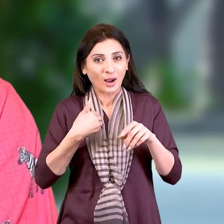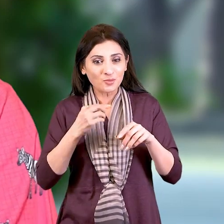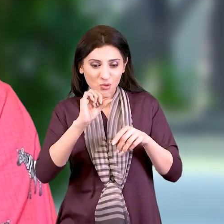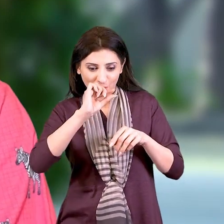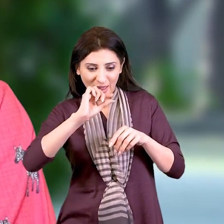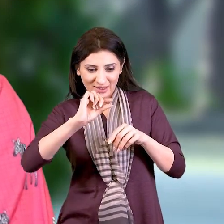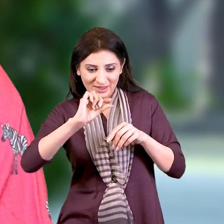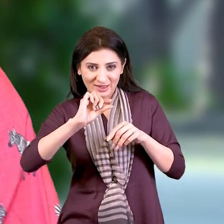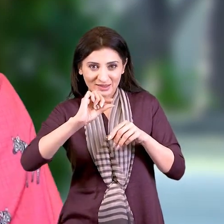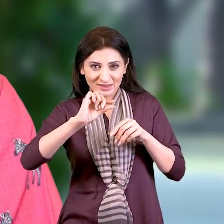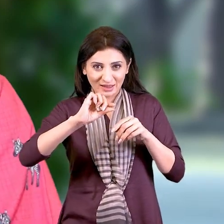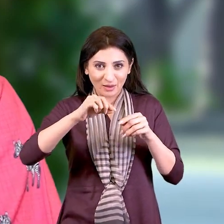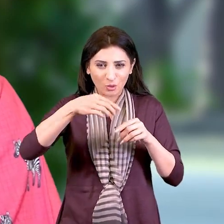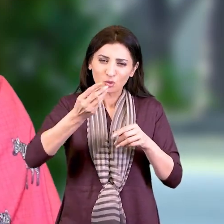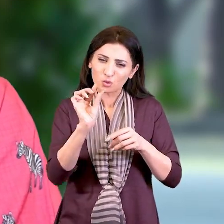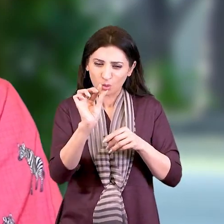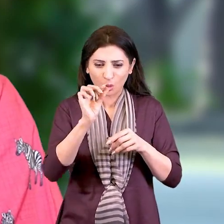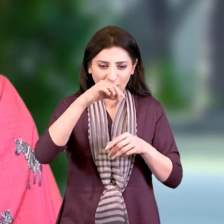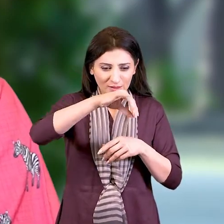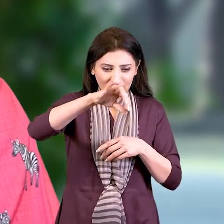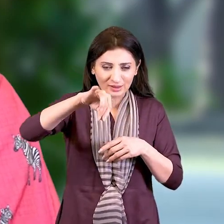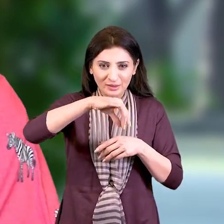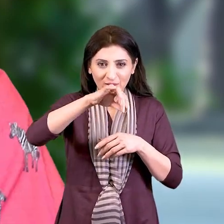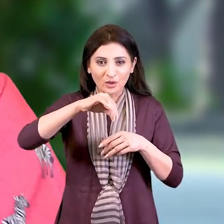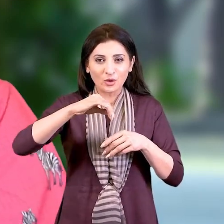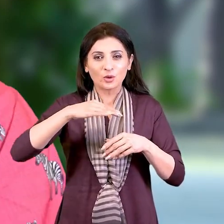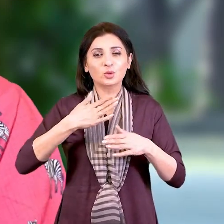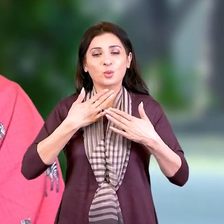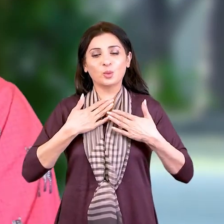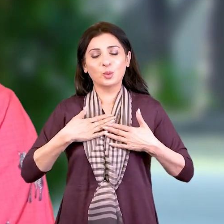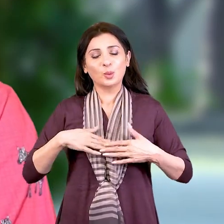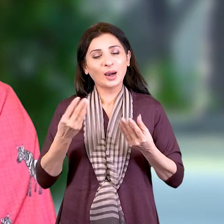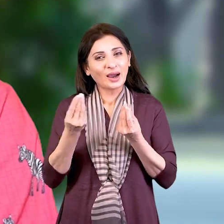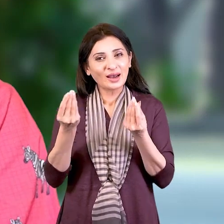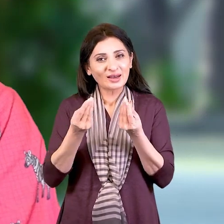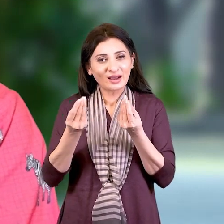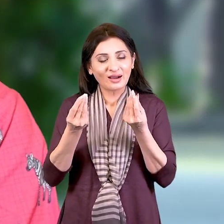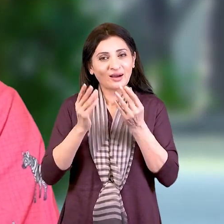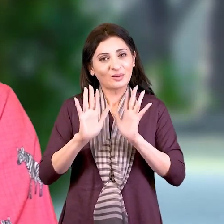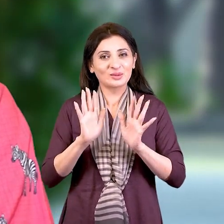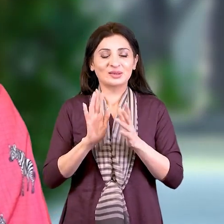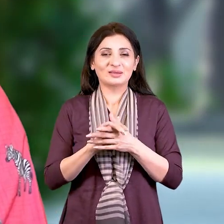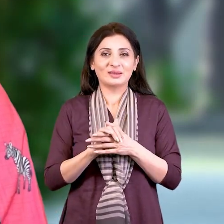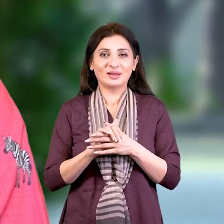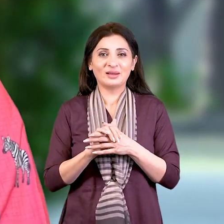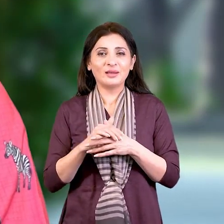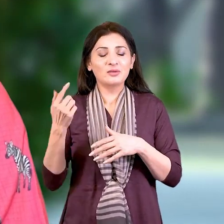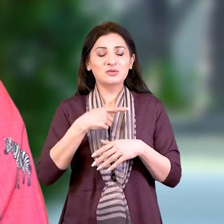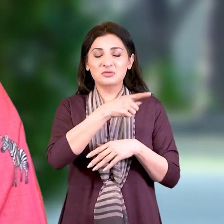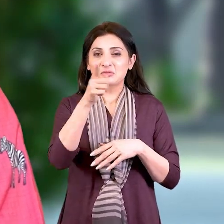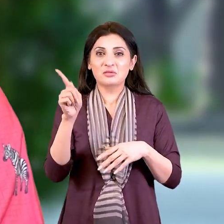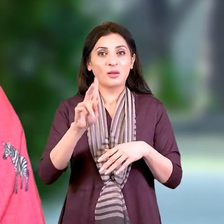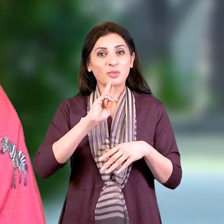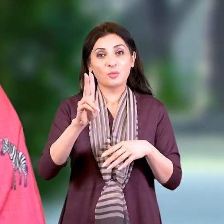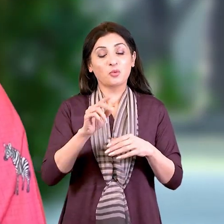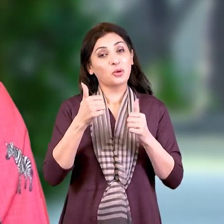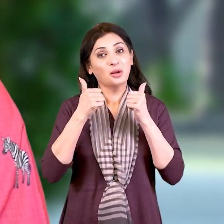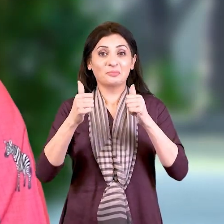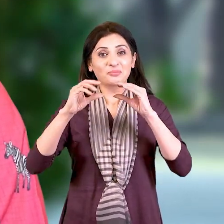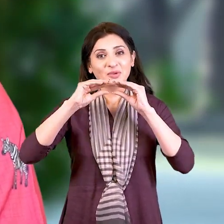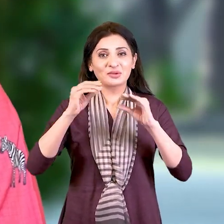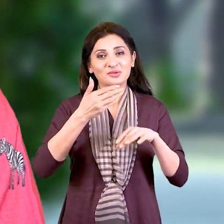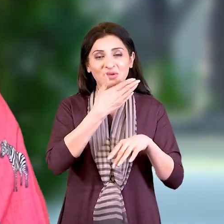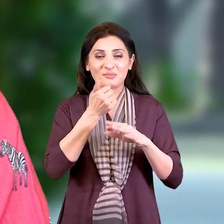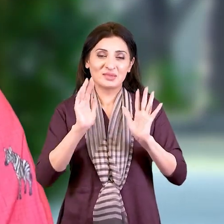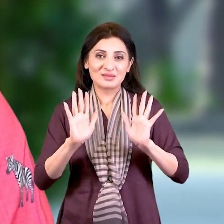heavy afterwards. We still, I mean, it's not like सबने कहा कि जी बहुत अच्छा पिज़्ज़ा. अभी भी बहुत लोग हैं जो हम लोगों को कंप्लेन करते हैं कि